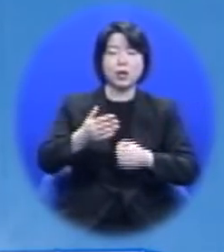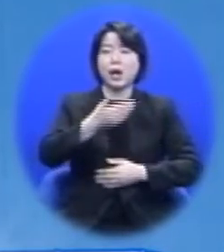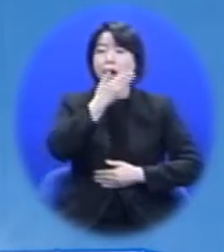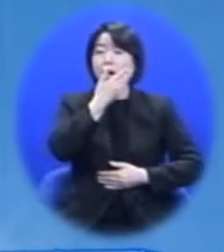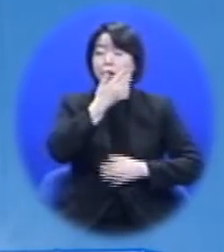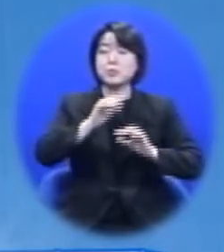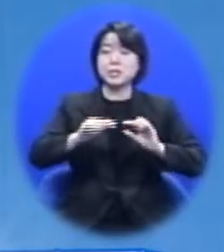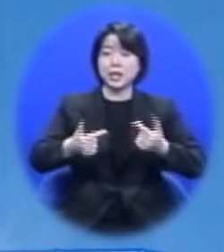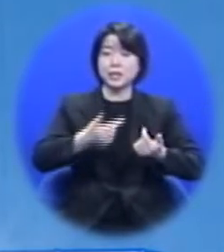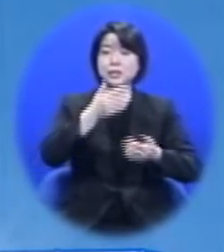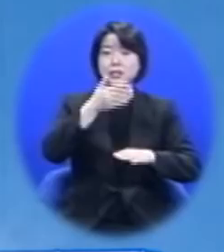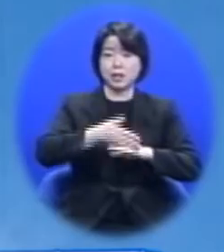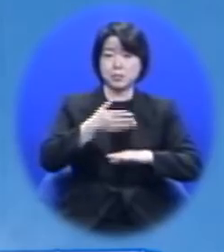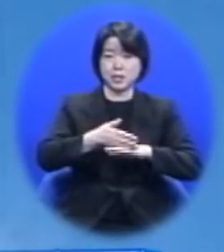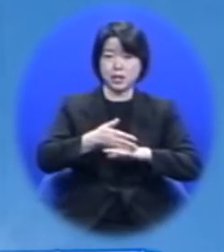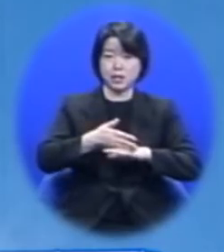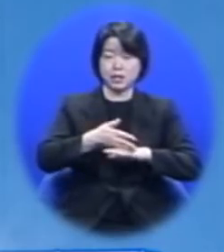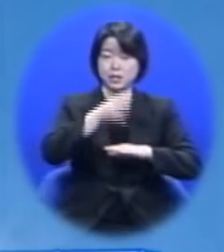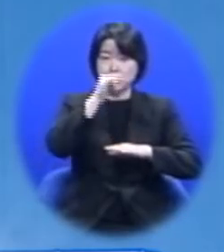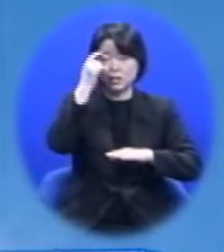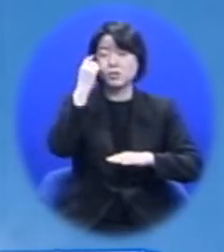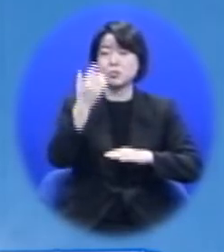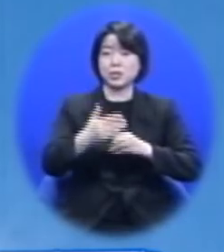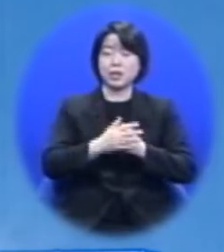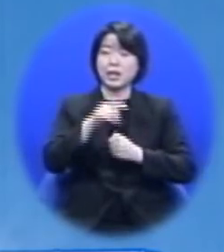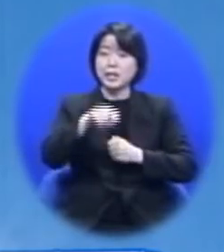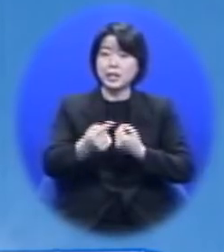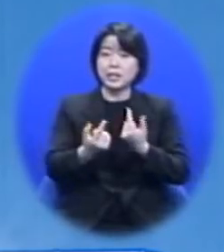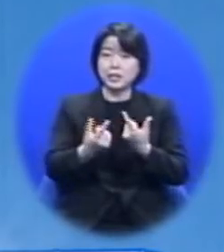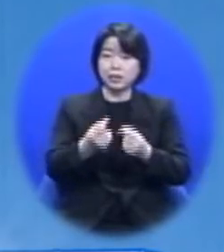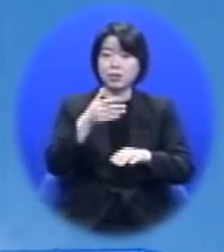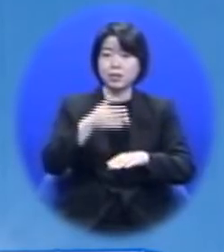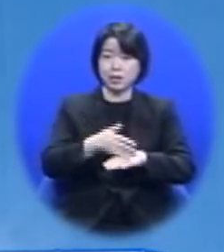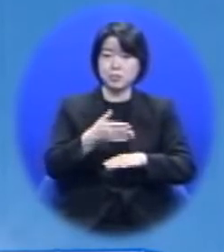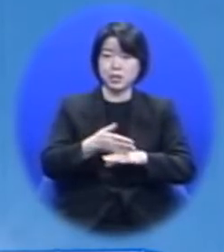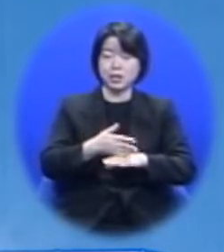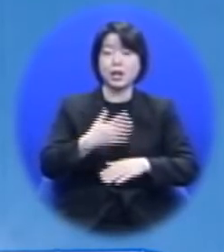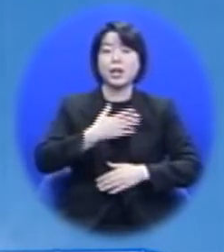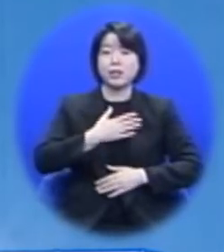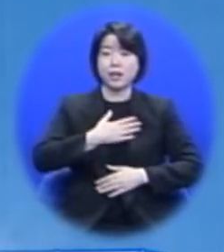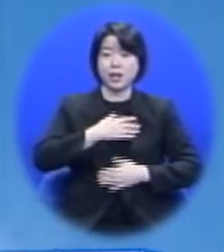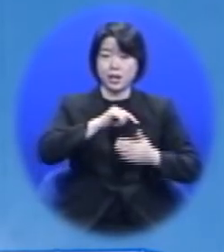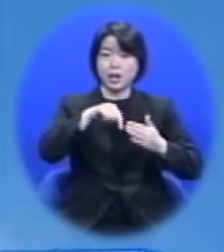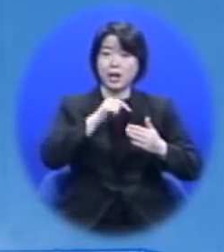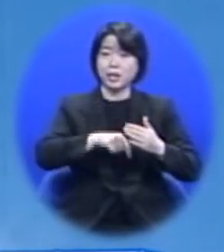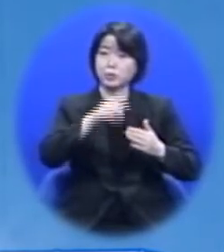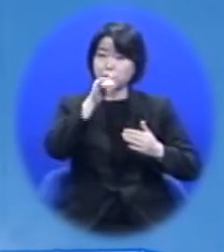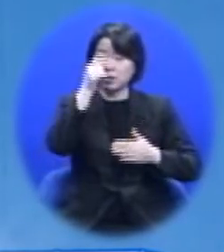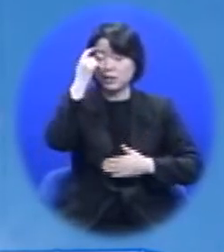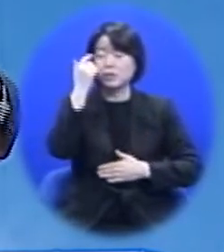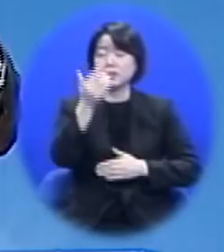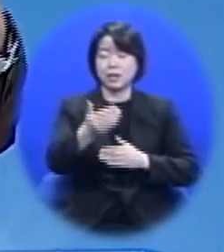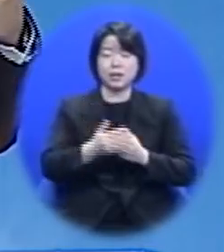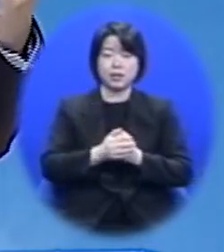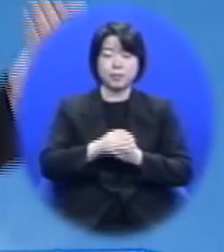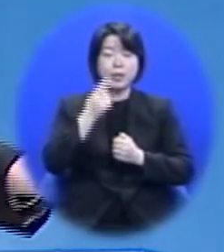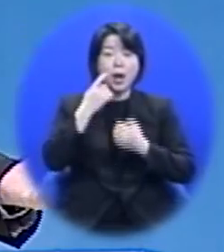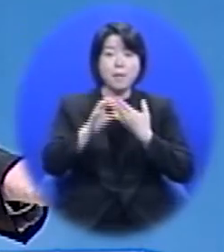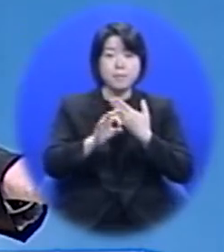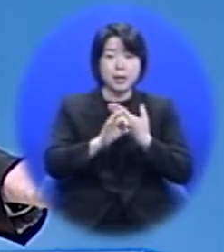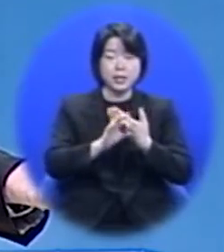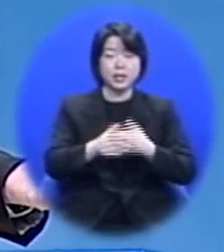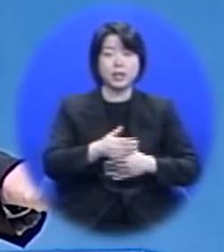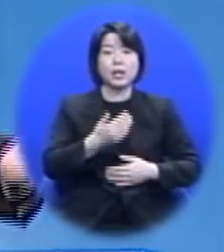감사, 얼마나 감사했으면 이런 감사가 내게도 있는가 하는 거예요. 만약에 여러분들이 예수님을